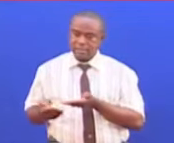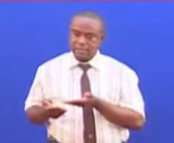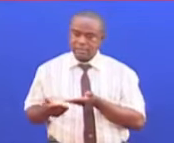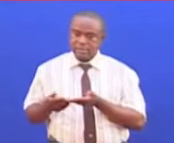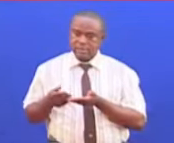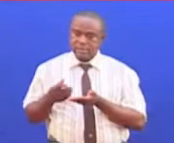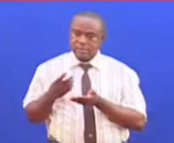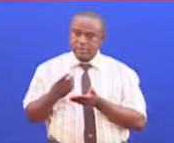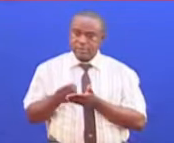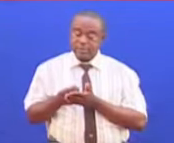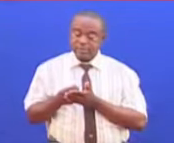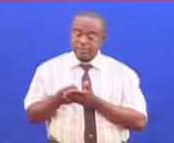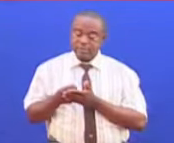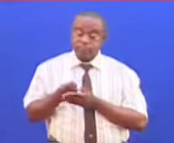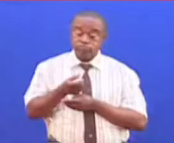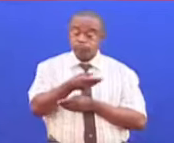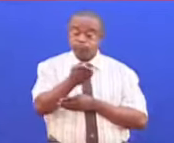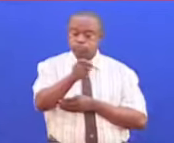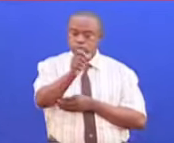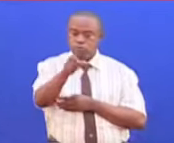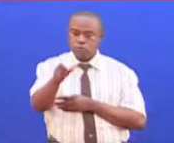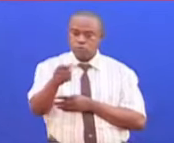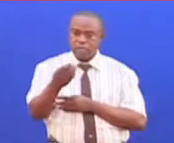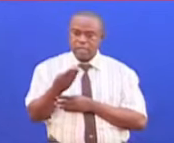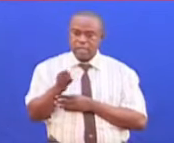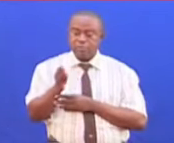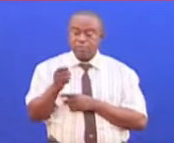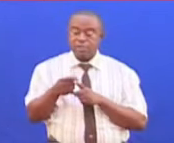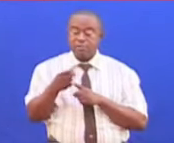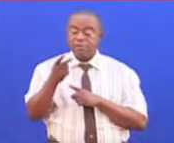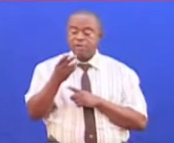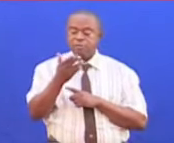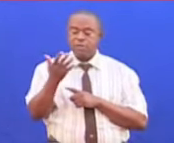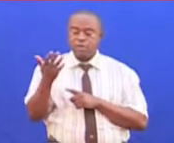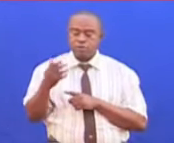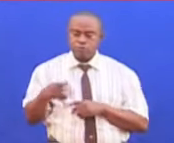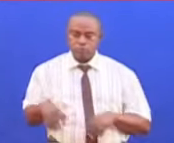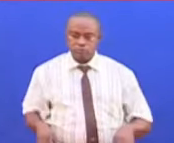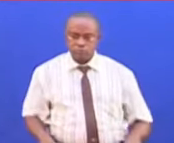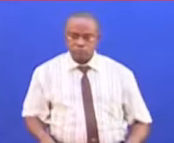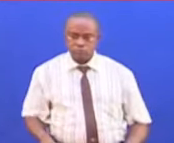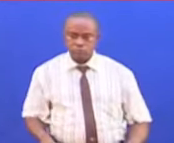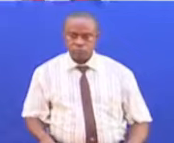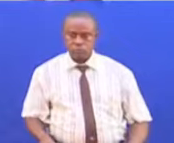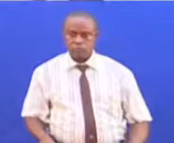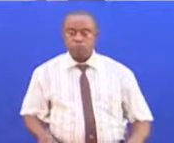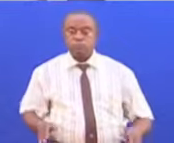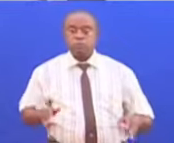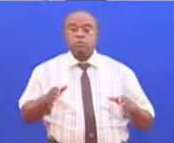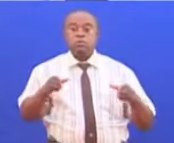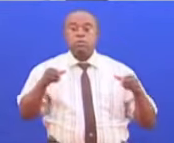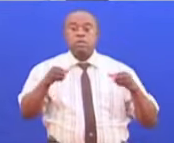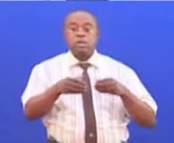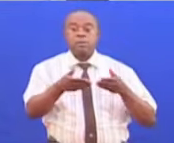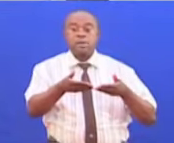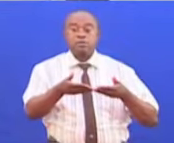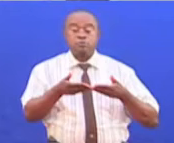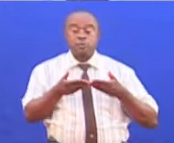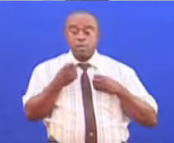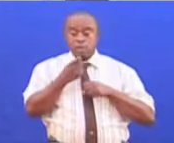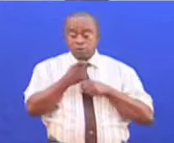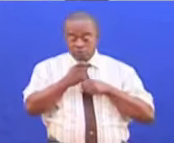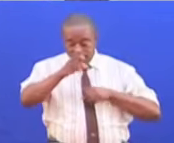ambaza zimokika kwa Wan nchi ni bilion 245 Kama tulipa na kuf uch